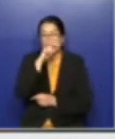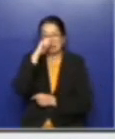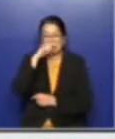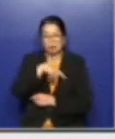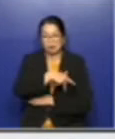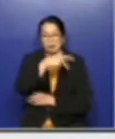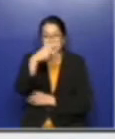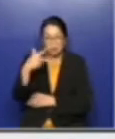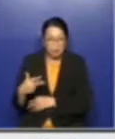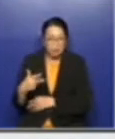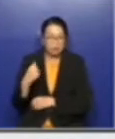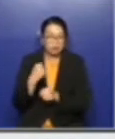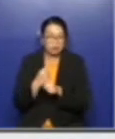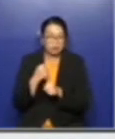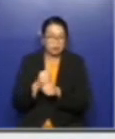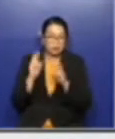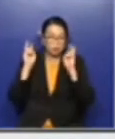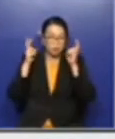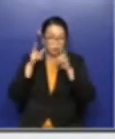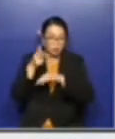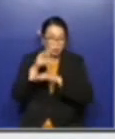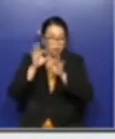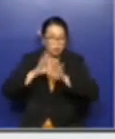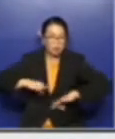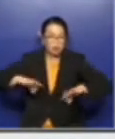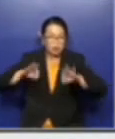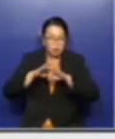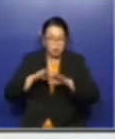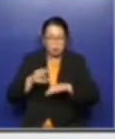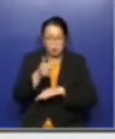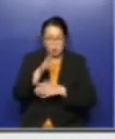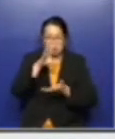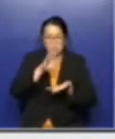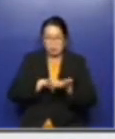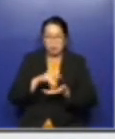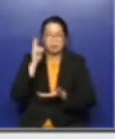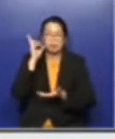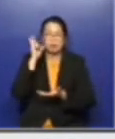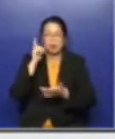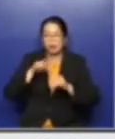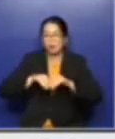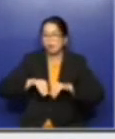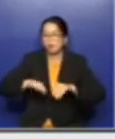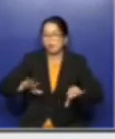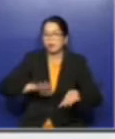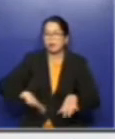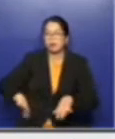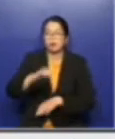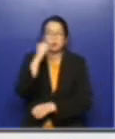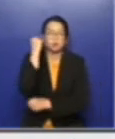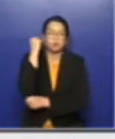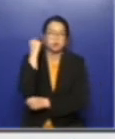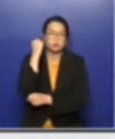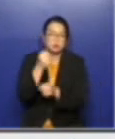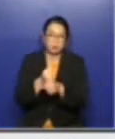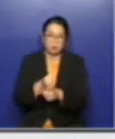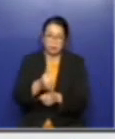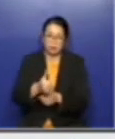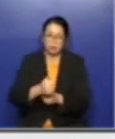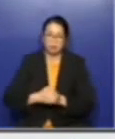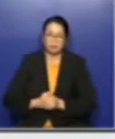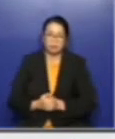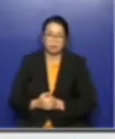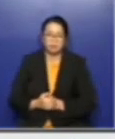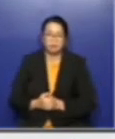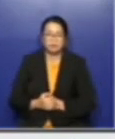ตุ้นให้รัฐบาลหันมามองชาวชนบทยากจนบ้างก็จะเป็นพระ